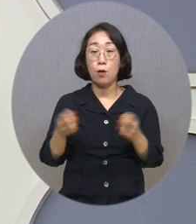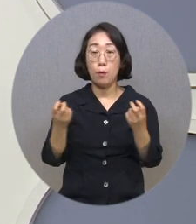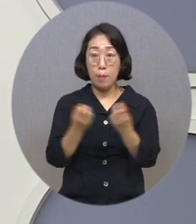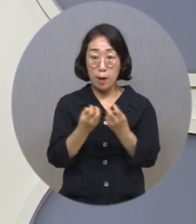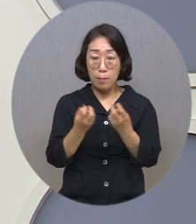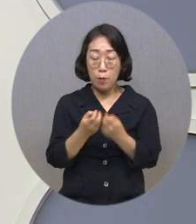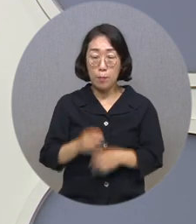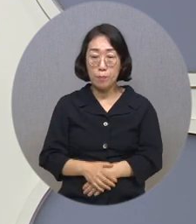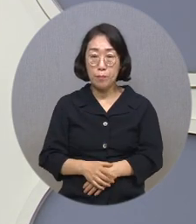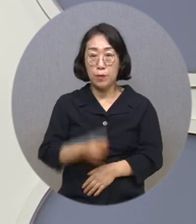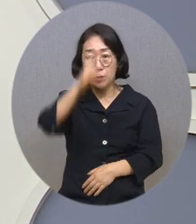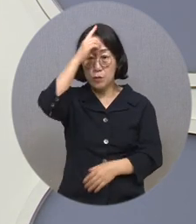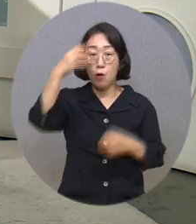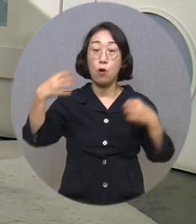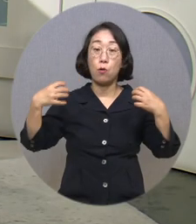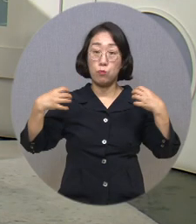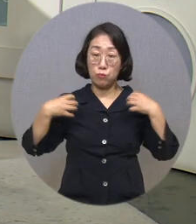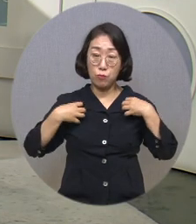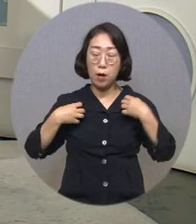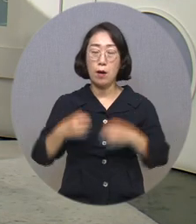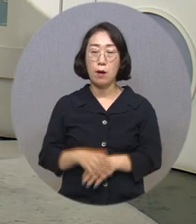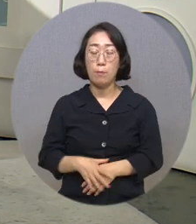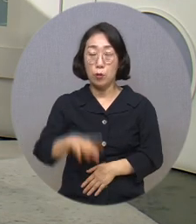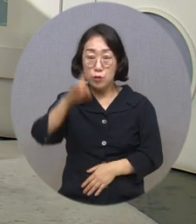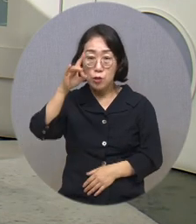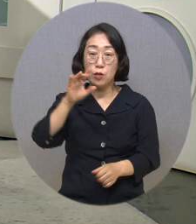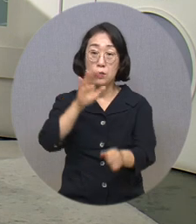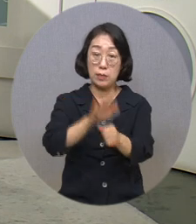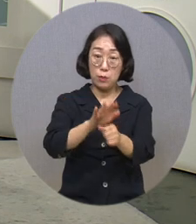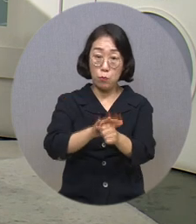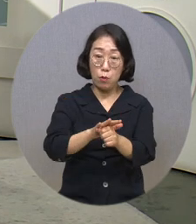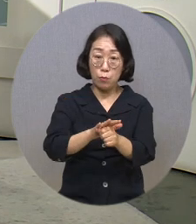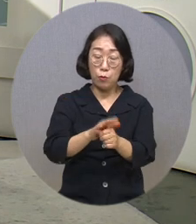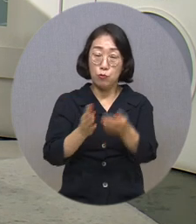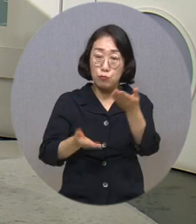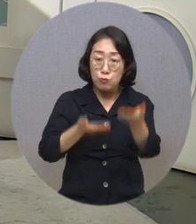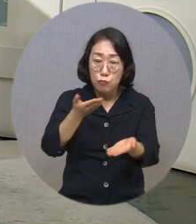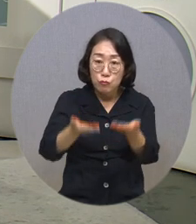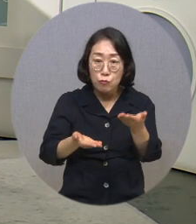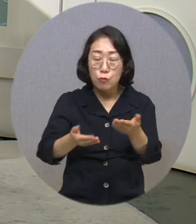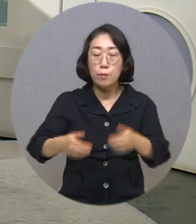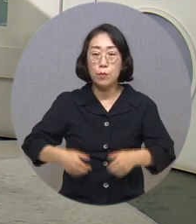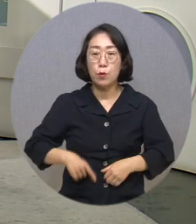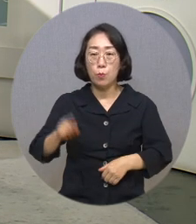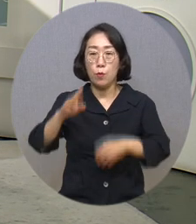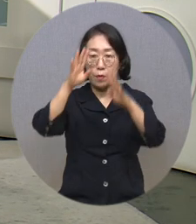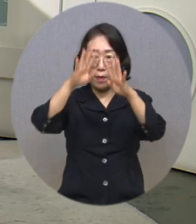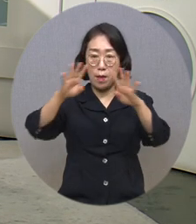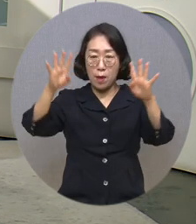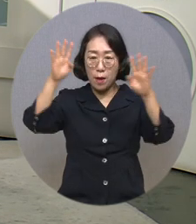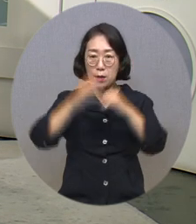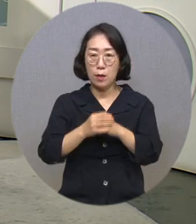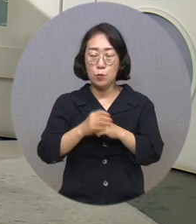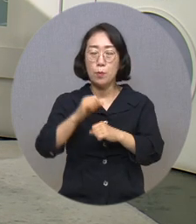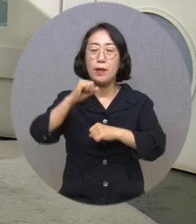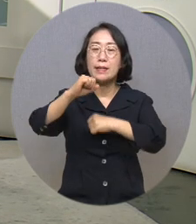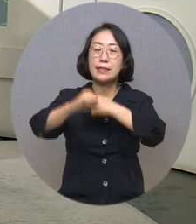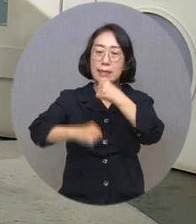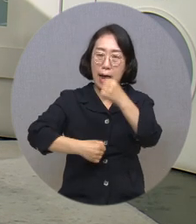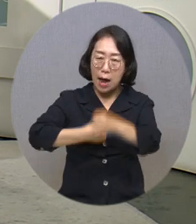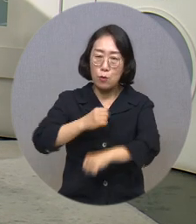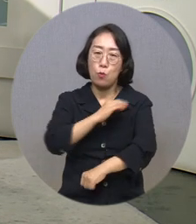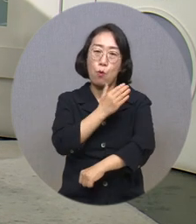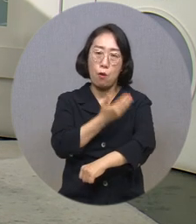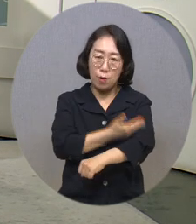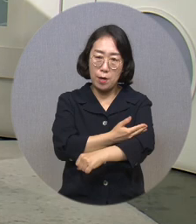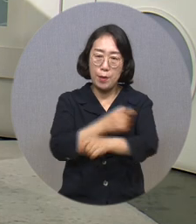첫째는 이제 정부가 아까 말씀하신 정부가 우선 지원해야 될 부분은 그러니까 이제 대학에 약간의 자율권을 조금 줄